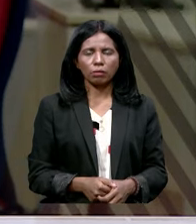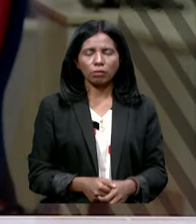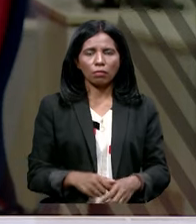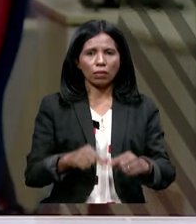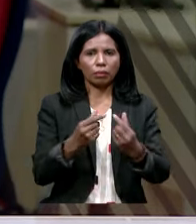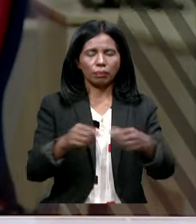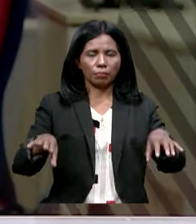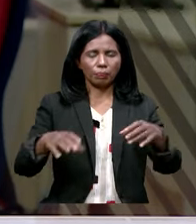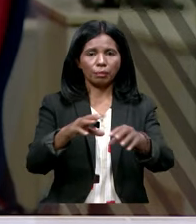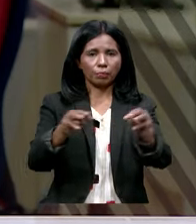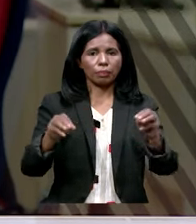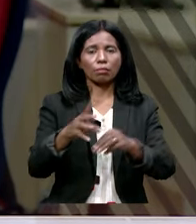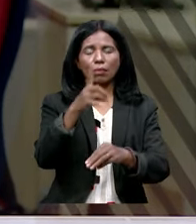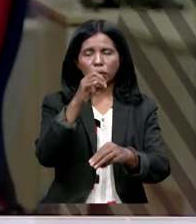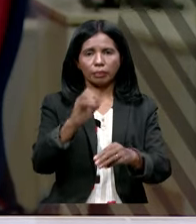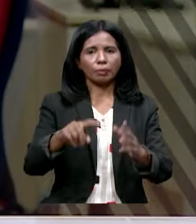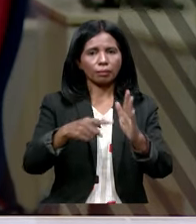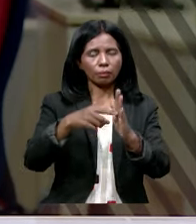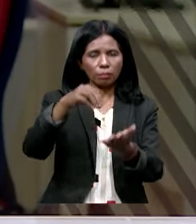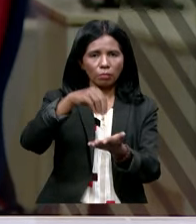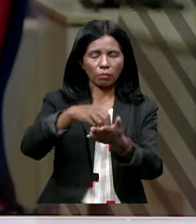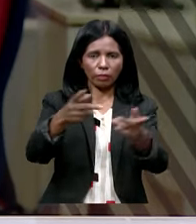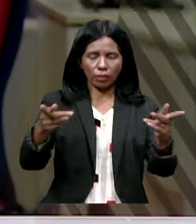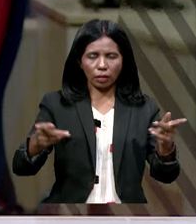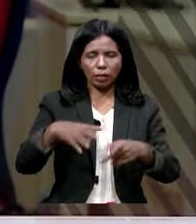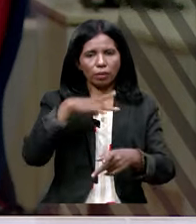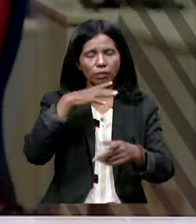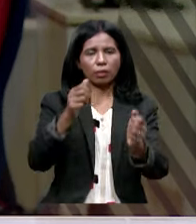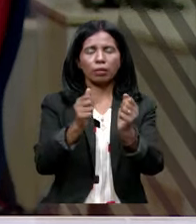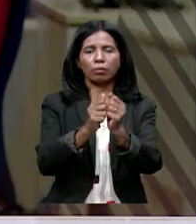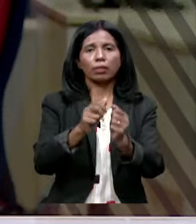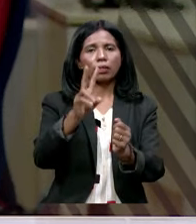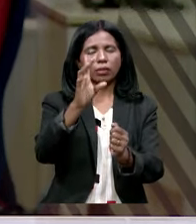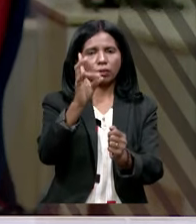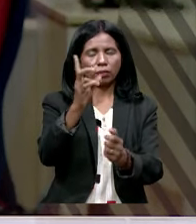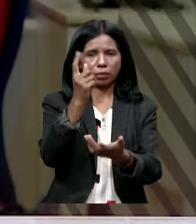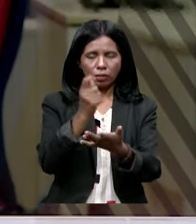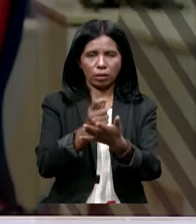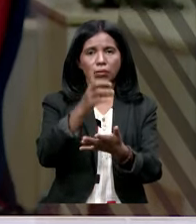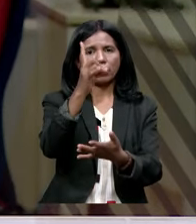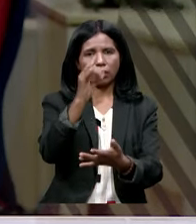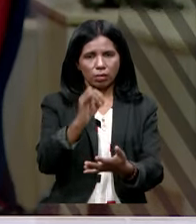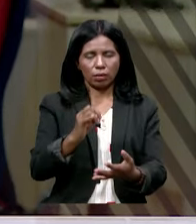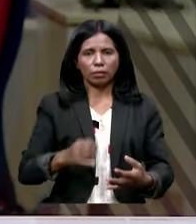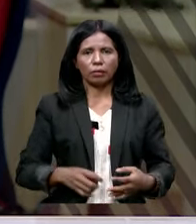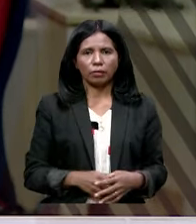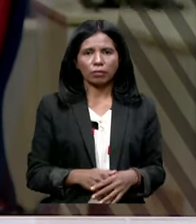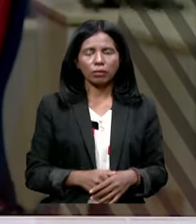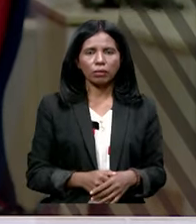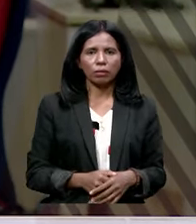Equipa Serviço Saneamento do município de Dili arrumou a fazer lixo reunido na capital de Dili.